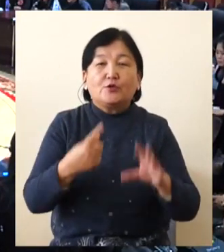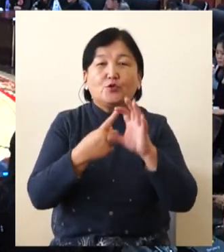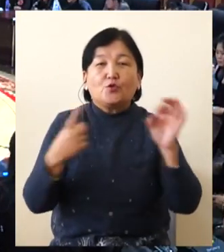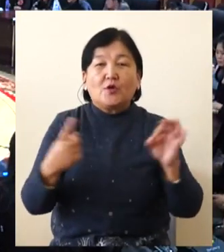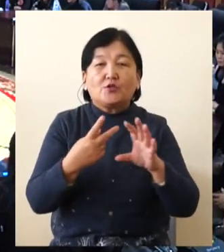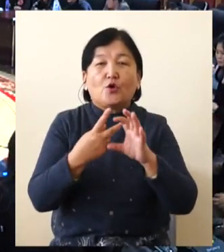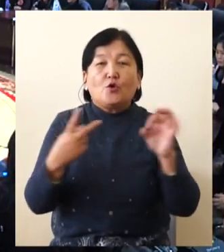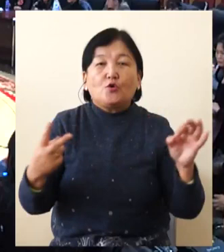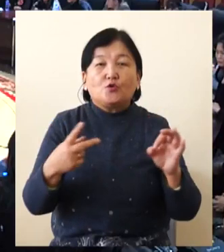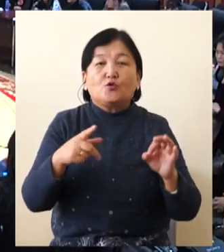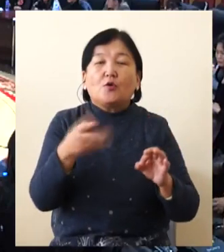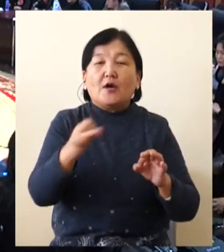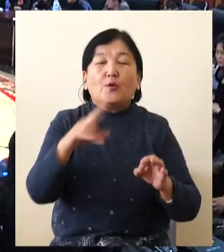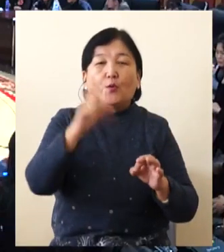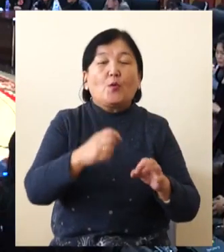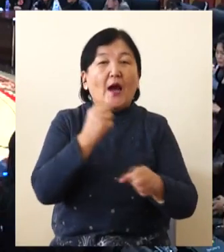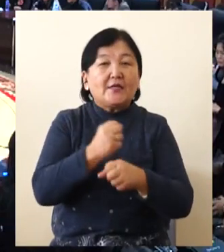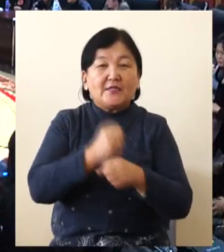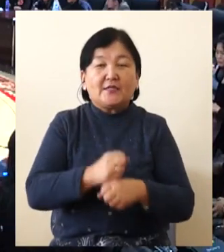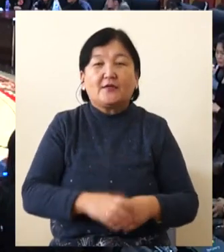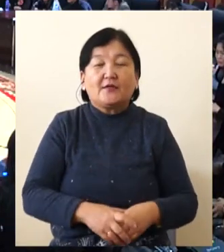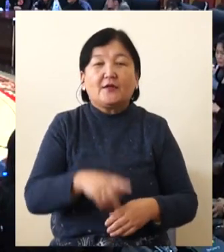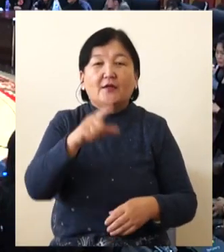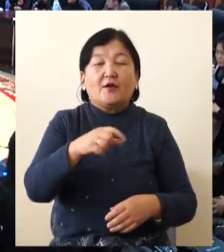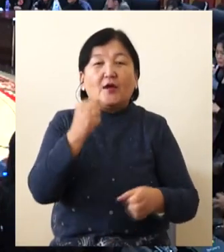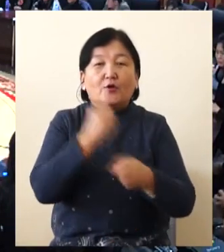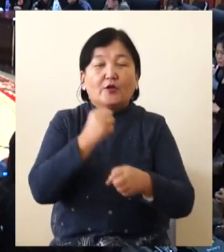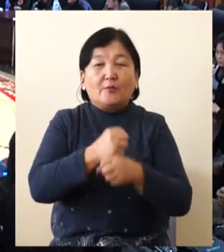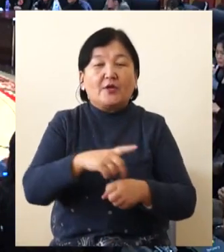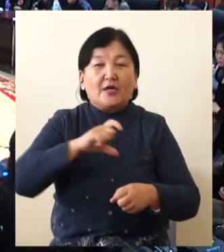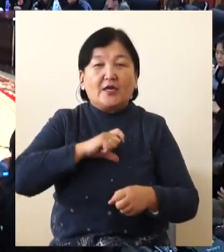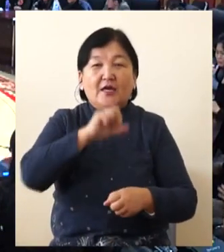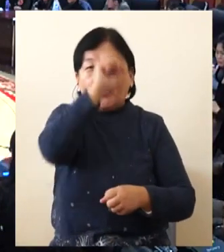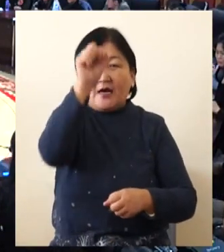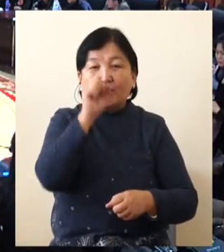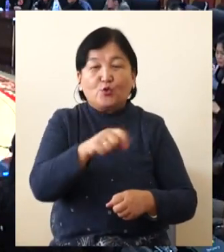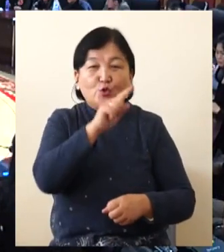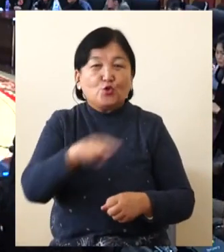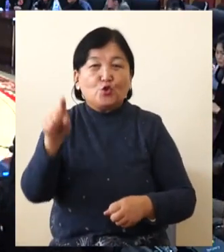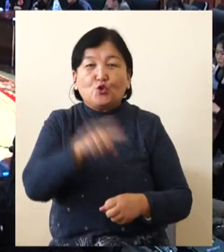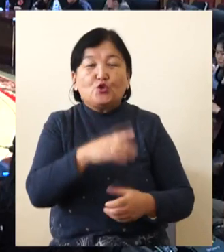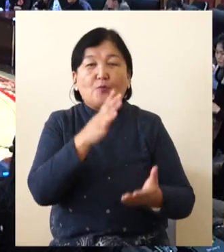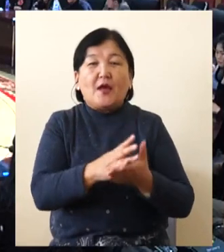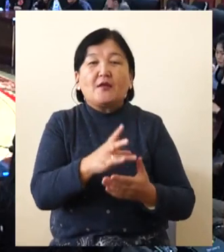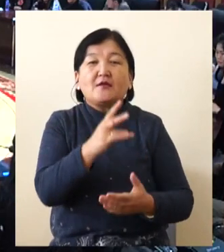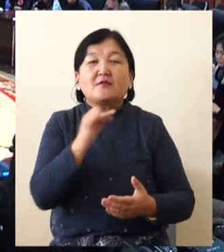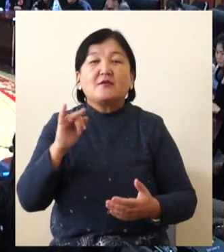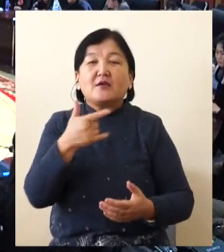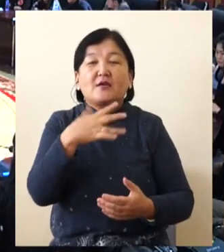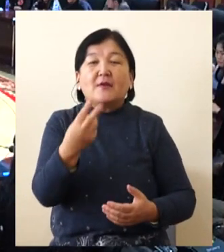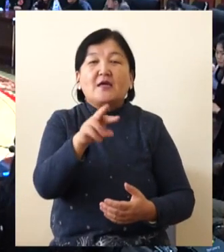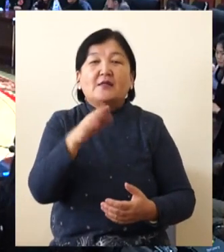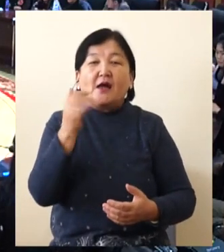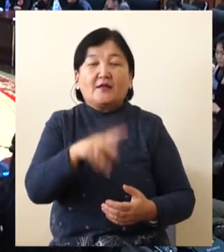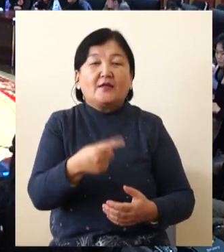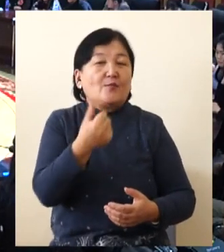100-аас 200 300 ажилтдаг. Тэгээд бид хүмүүсийг хөдөлгөх асуудал төрчихжээ. Нийгмийн даатгах юм аа хэрэггүй байх. Нийгмийн даатгах